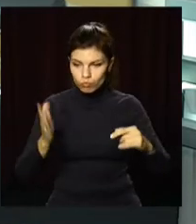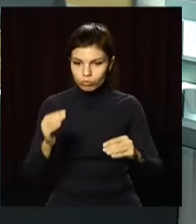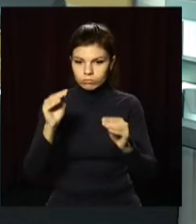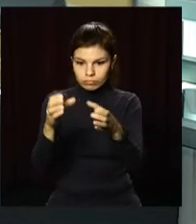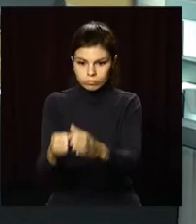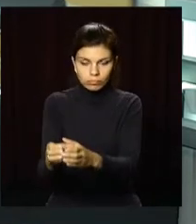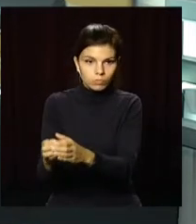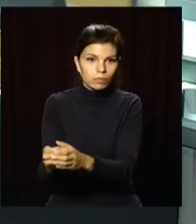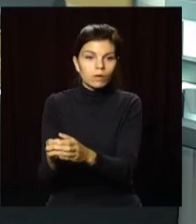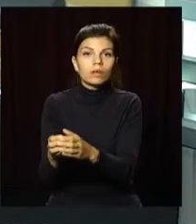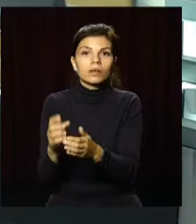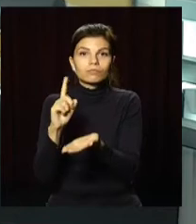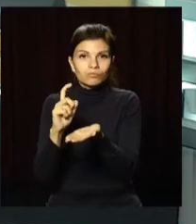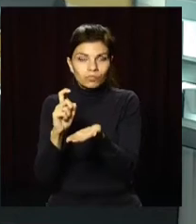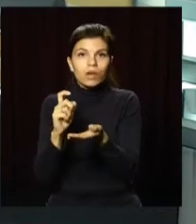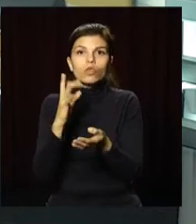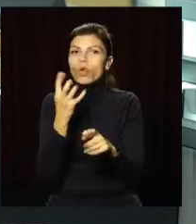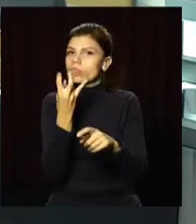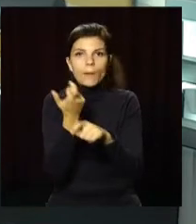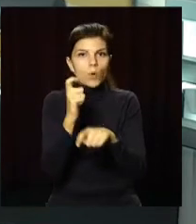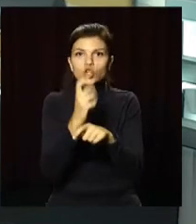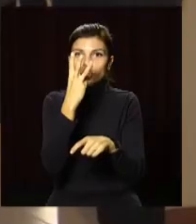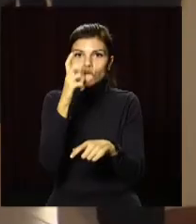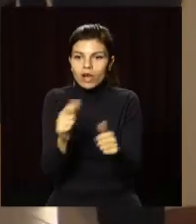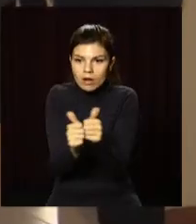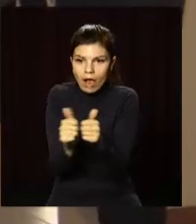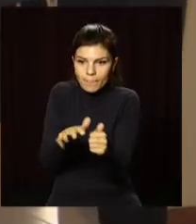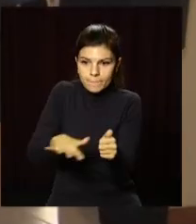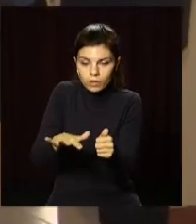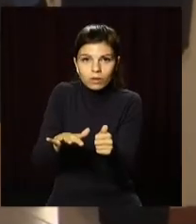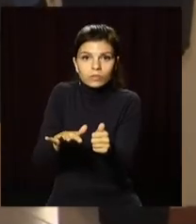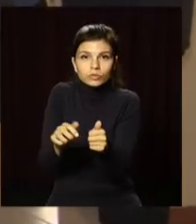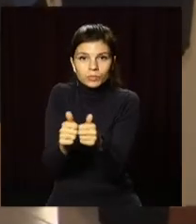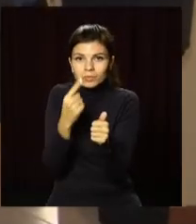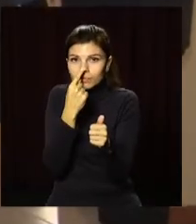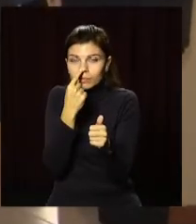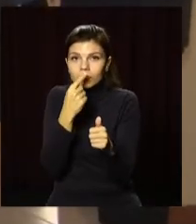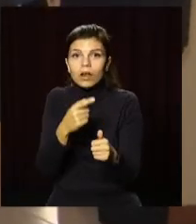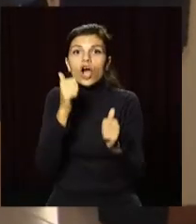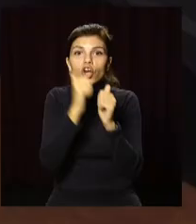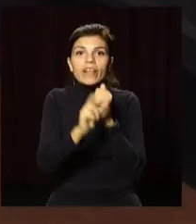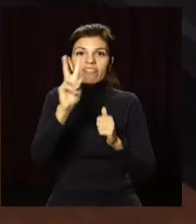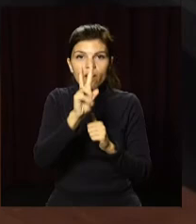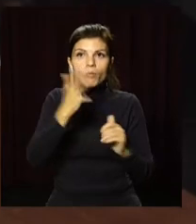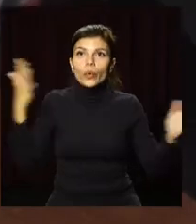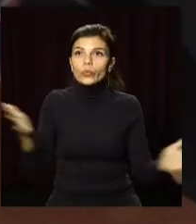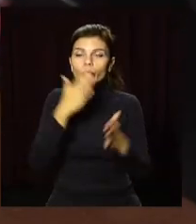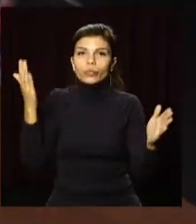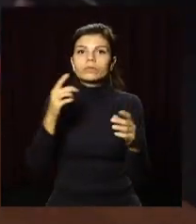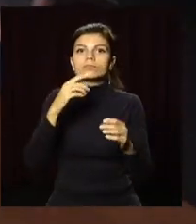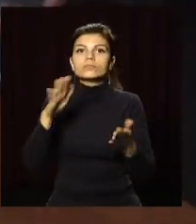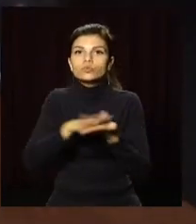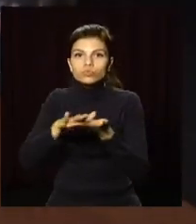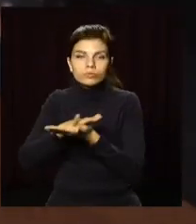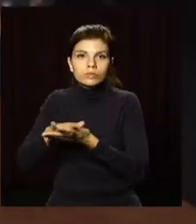можуть перебувати не більш ніж 3 особи. Дезінфекцію приміщення проводитимуть раз на 2 години без переривання